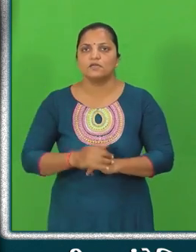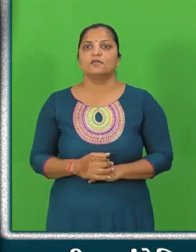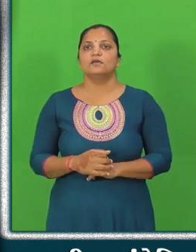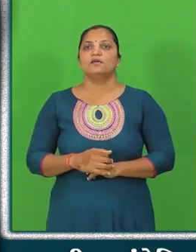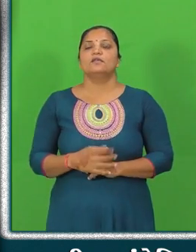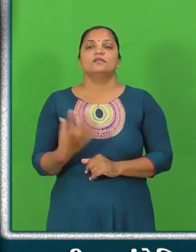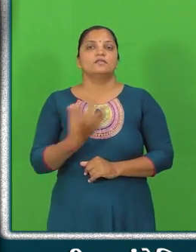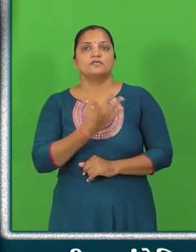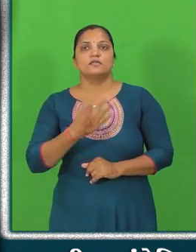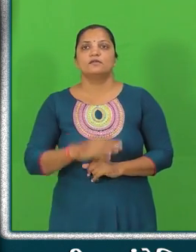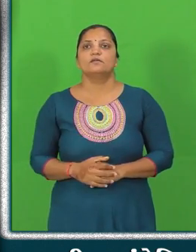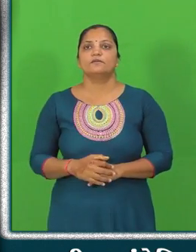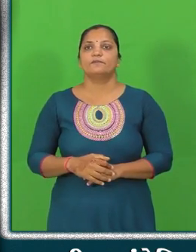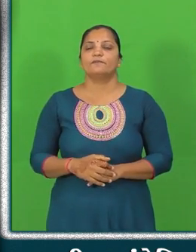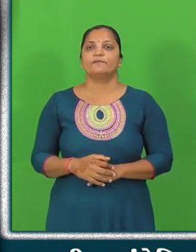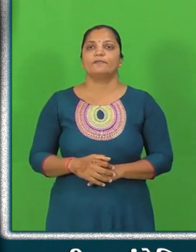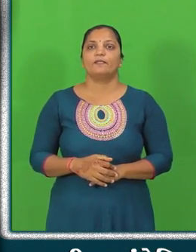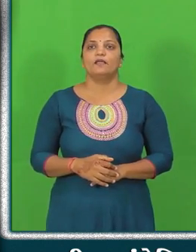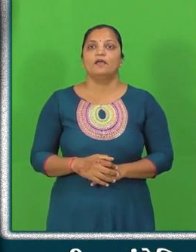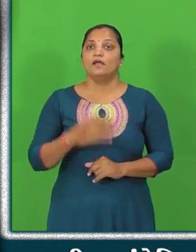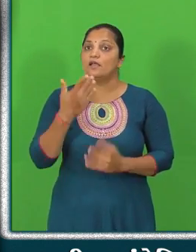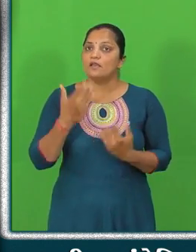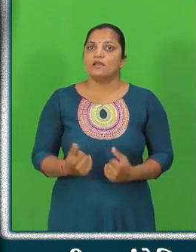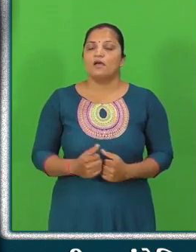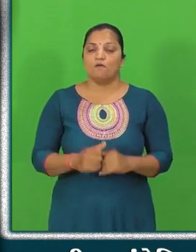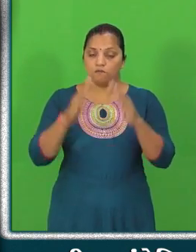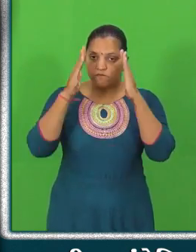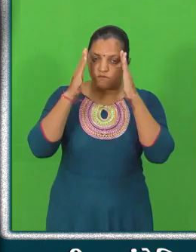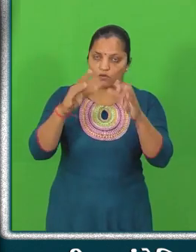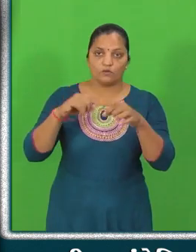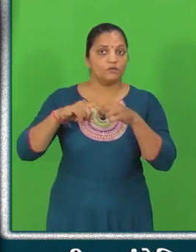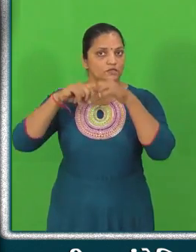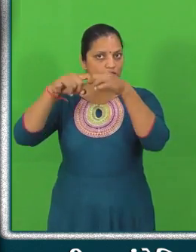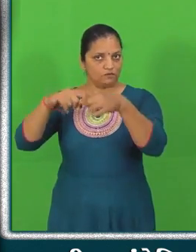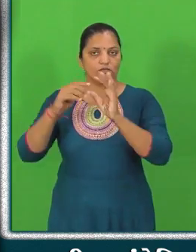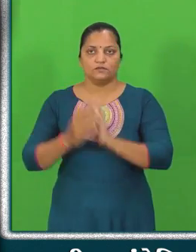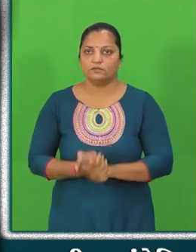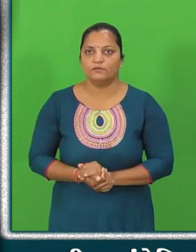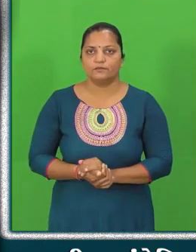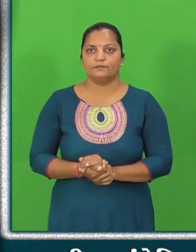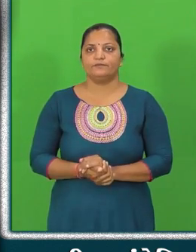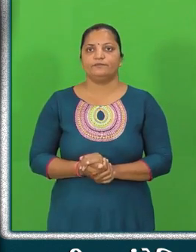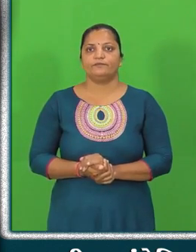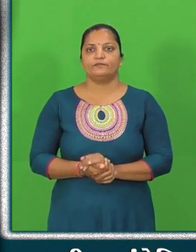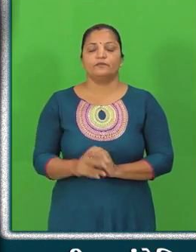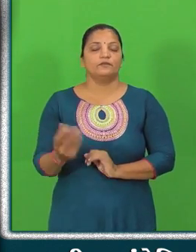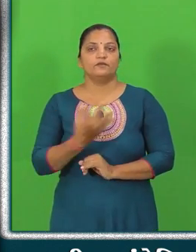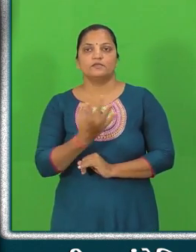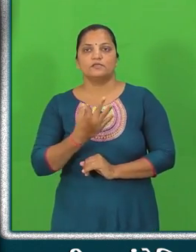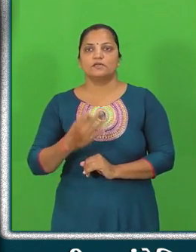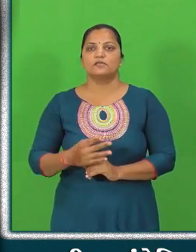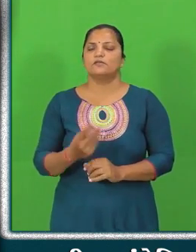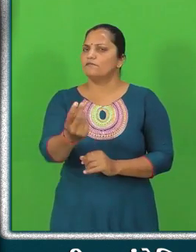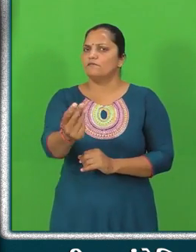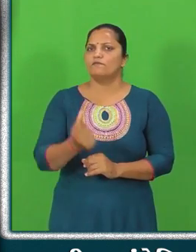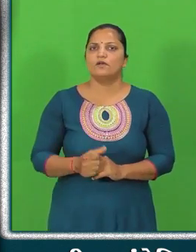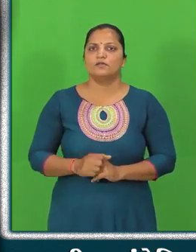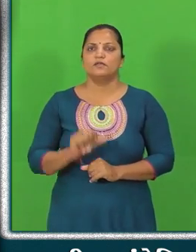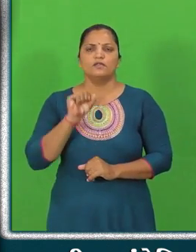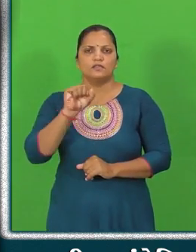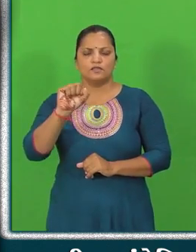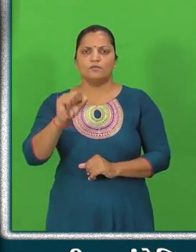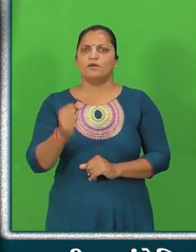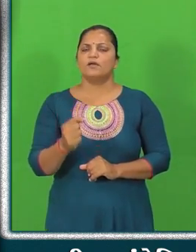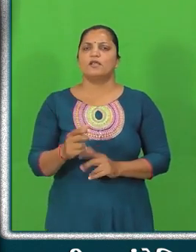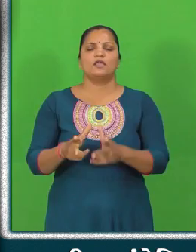છે, વેરી ગુડ સુમિતભાઈ પરમાર। અત્યારે હાલ ફોકસ અત્યારે હાલ આપણા પ્રશ્ન ઉપર કરો, વેરી ગુડ। ઝડપથી